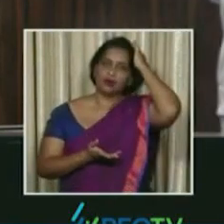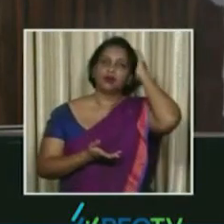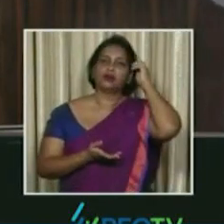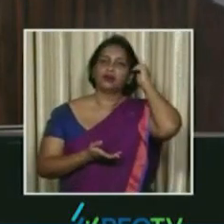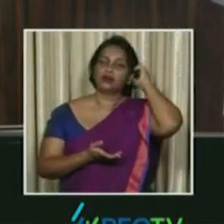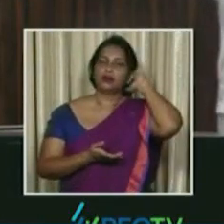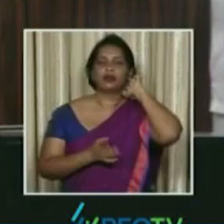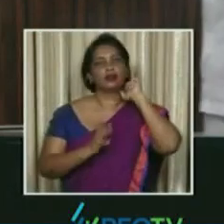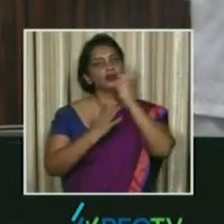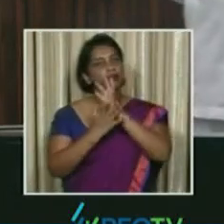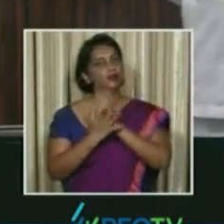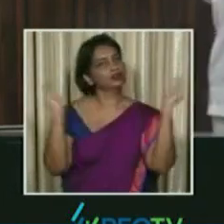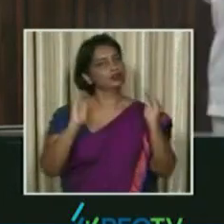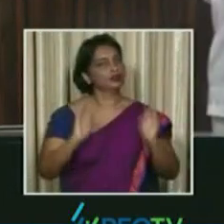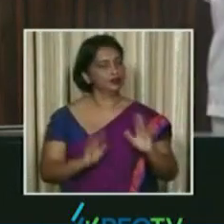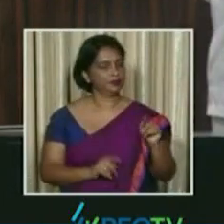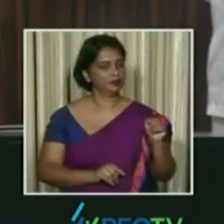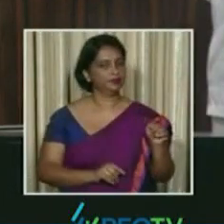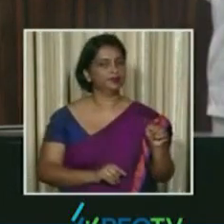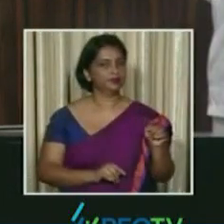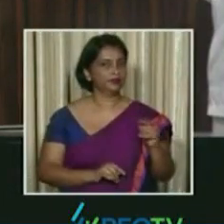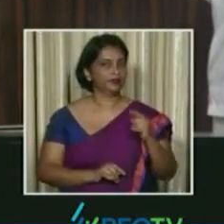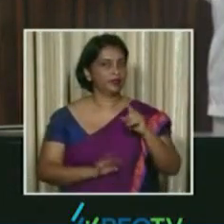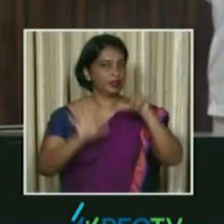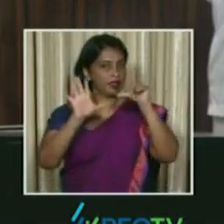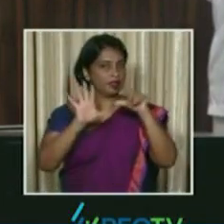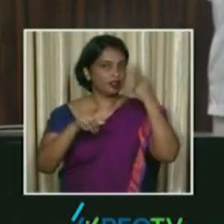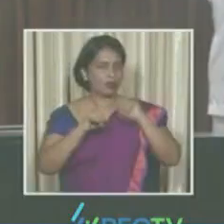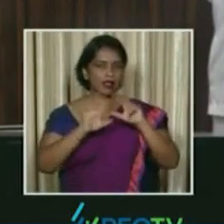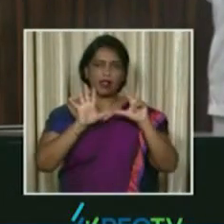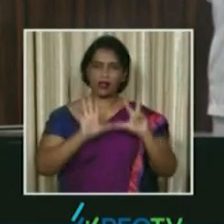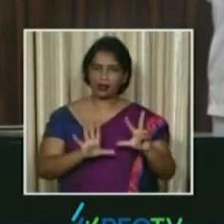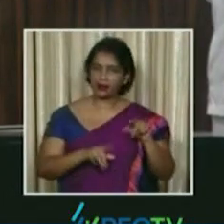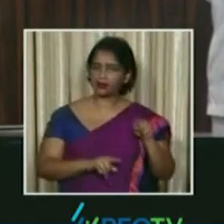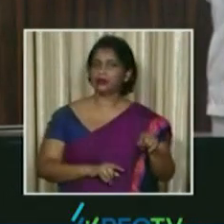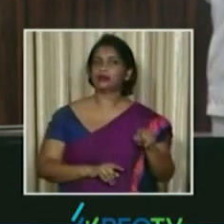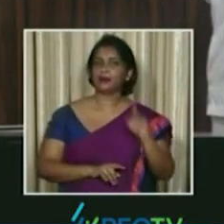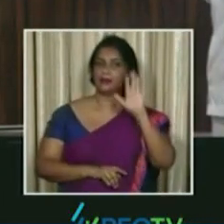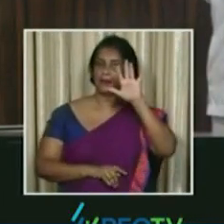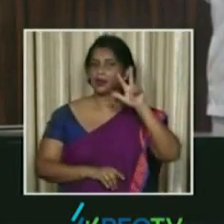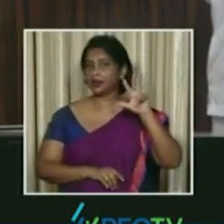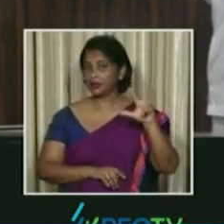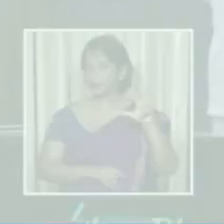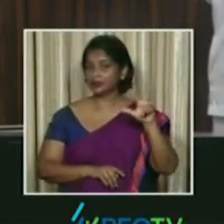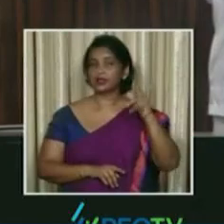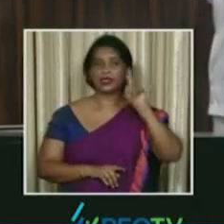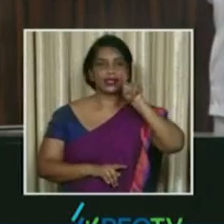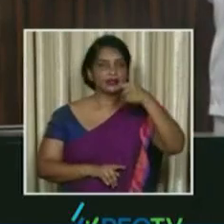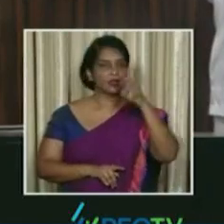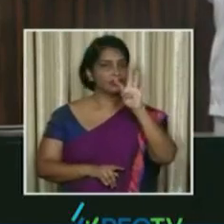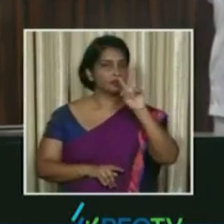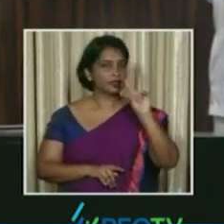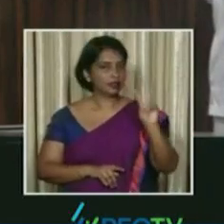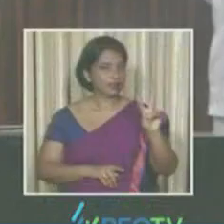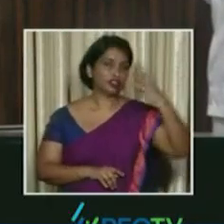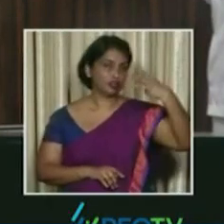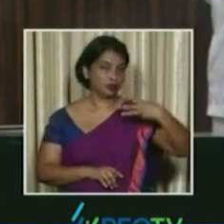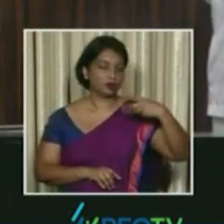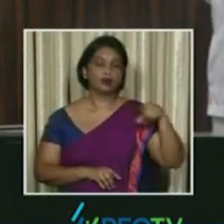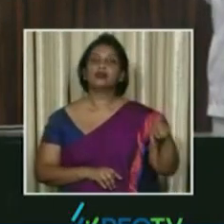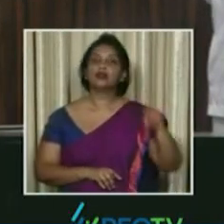කෙටුම්පතේ ව්‍යවස්ථානුකූල භාවය 7 වගන්තිය 8 වගන්තිය 58 වගන්තිය 142 3